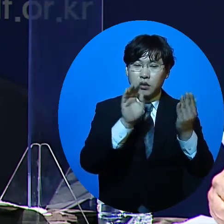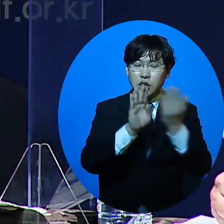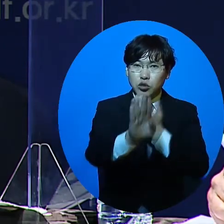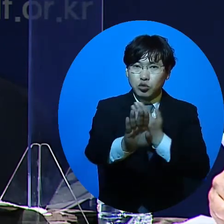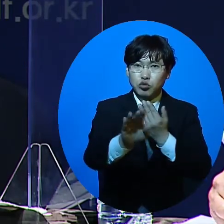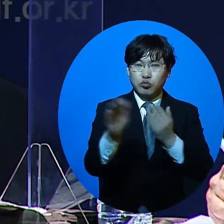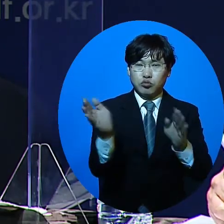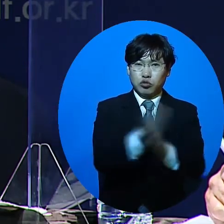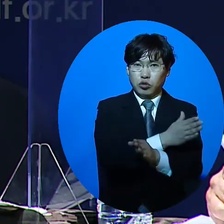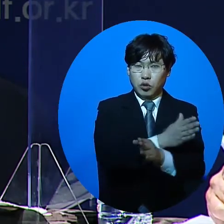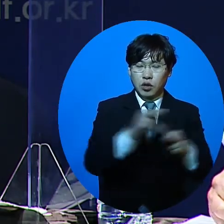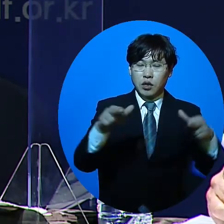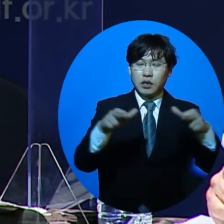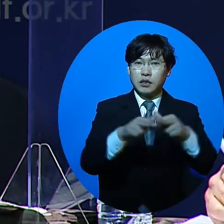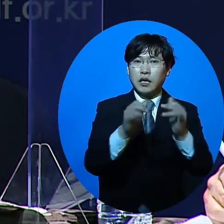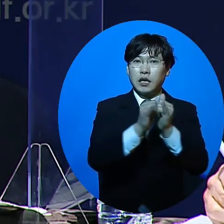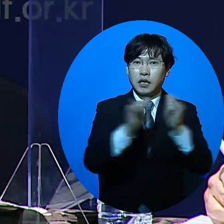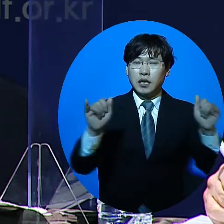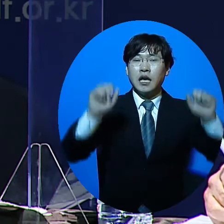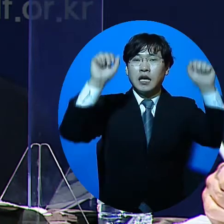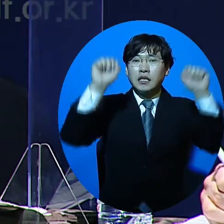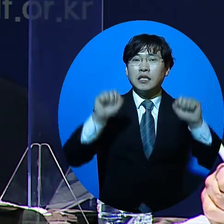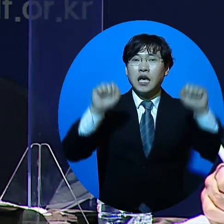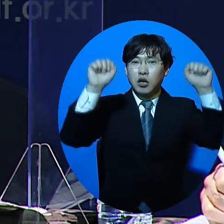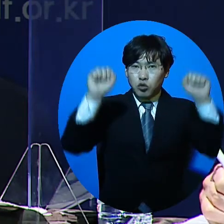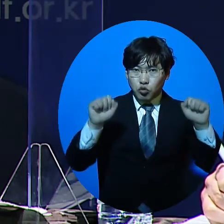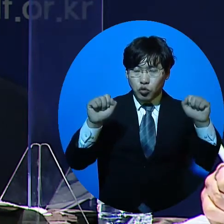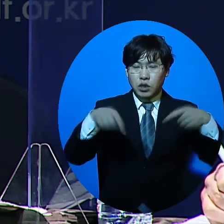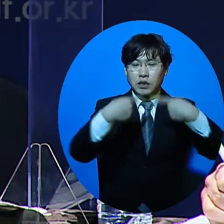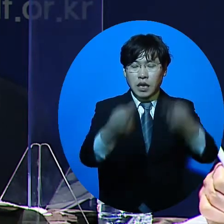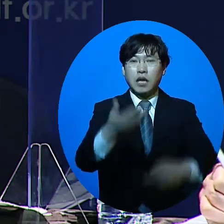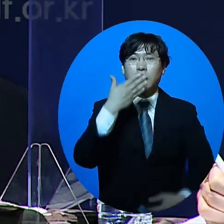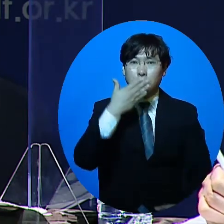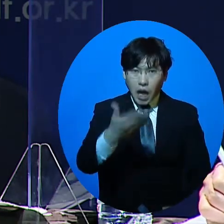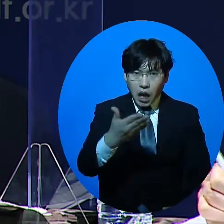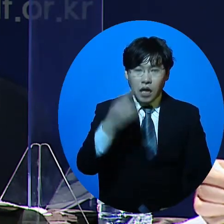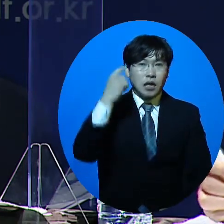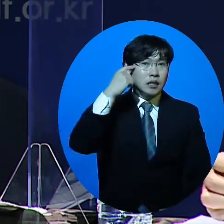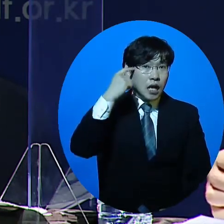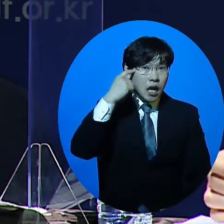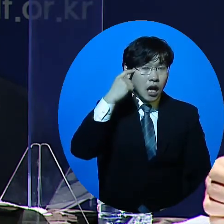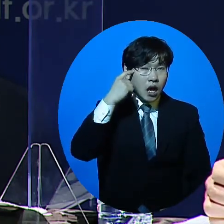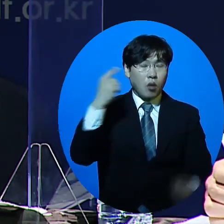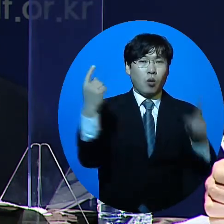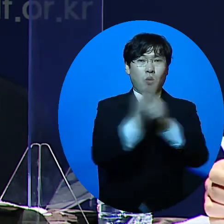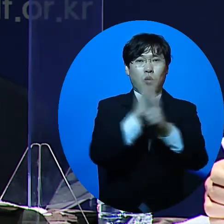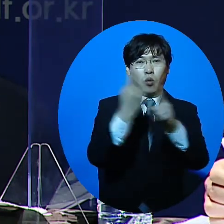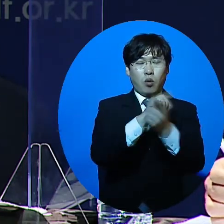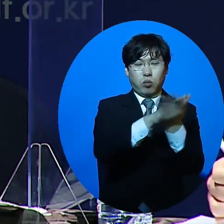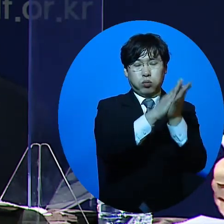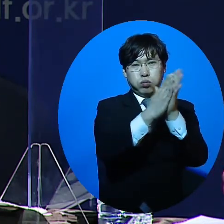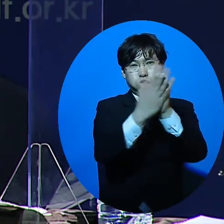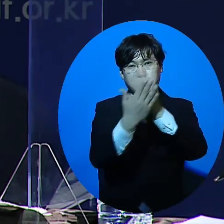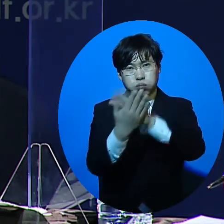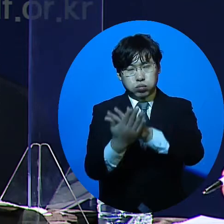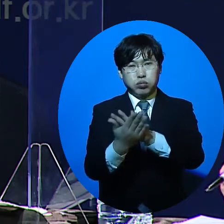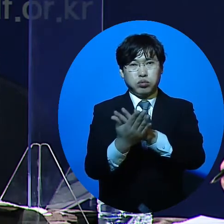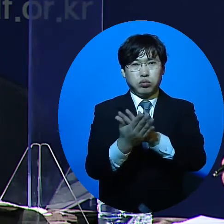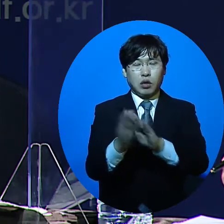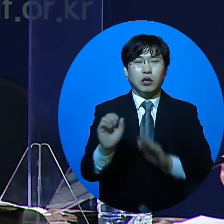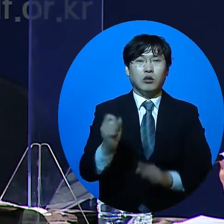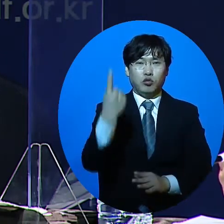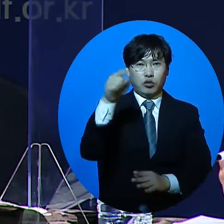기점으로 장애인도 체육이 있구나 라는 의식의 변화를 가져온 확실한